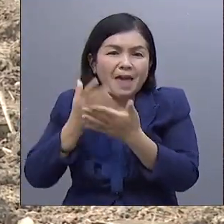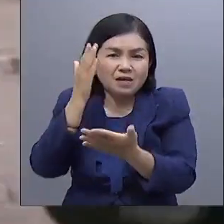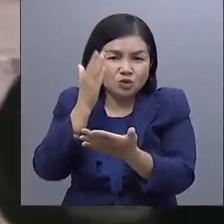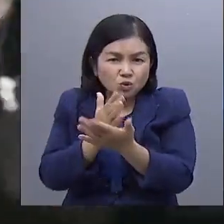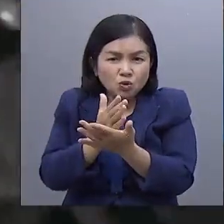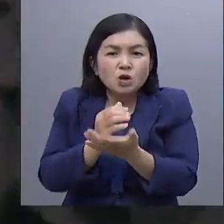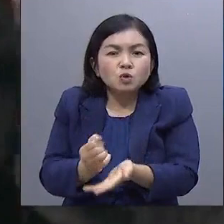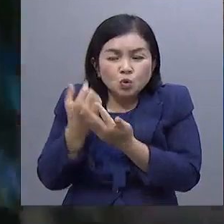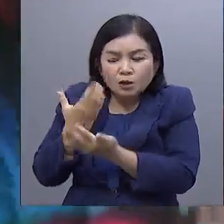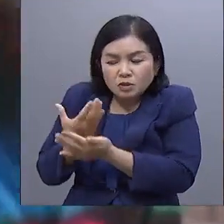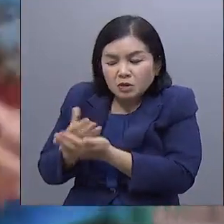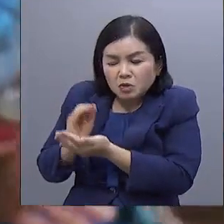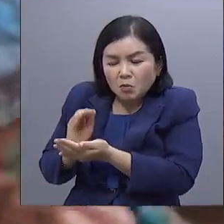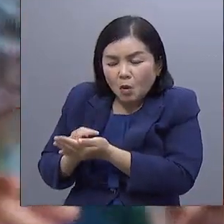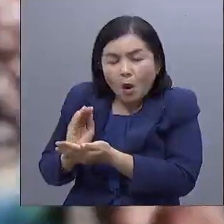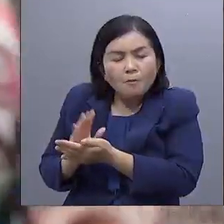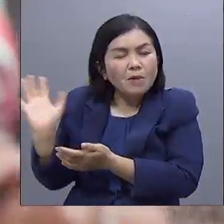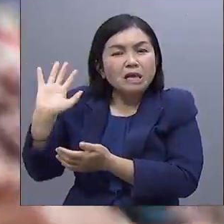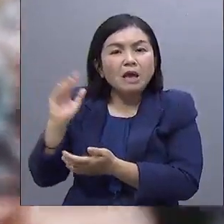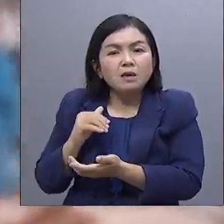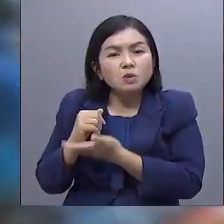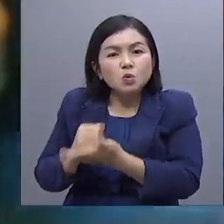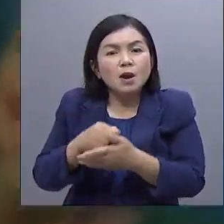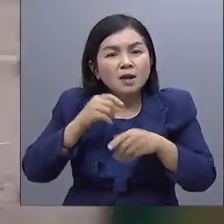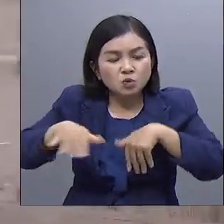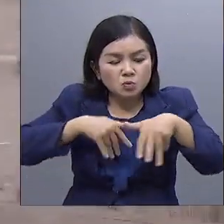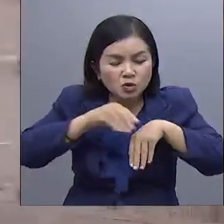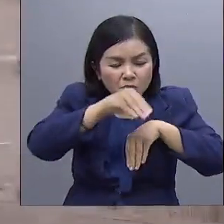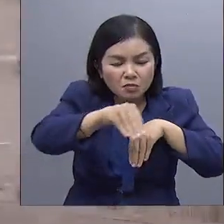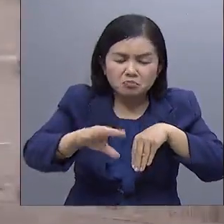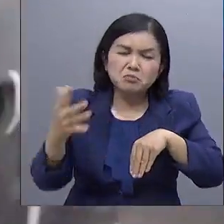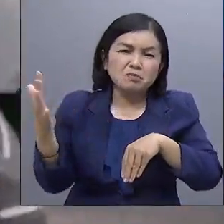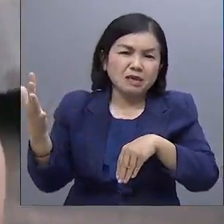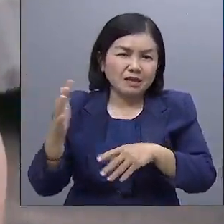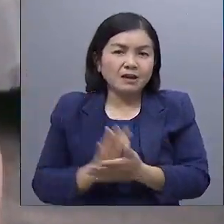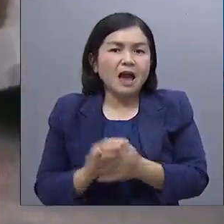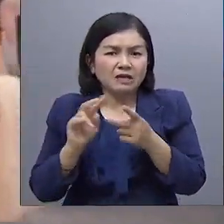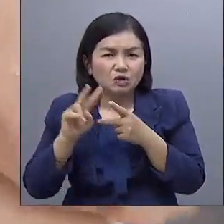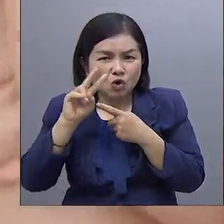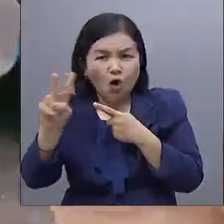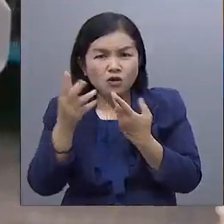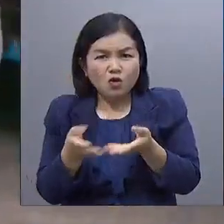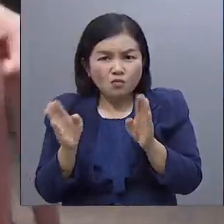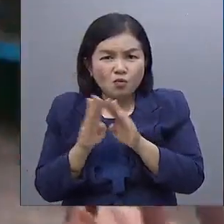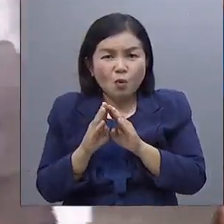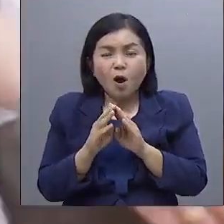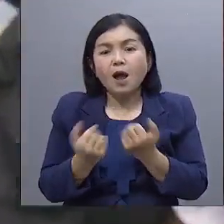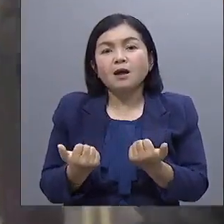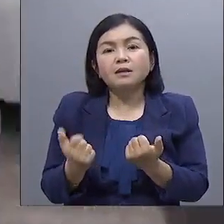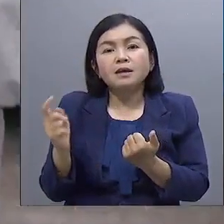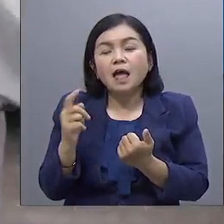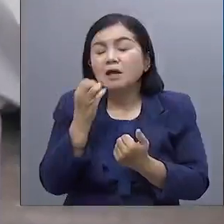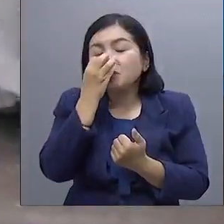เพิ่มการออมหรือว่าพื้นที่เพาะปลูกค่ะนโยบายที่2พักหนี้ครัวเรือนหยุดต้นปลอดดอก